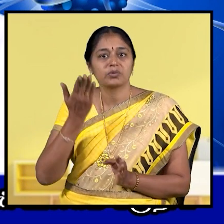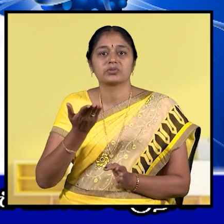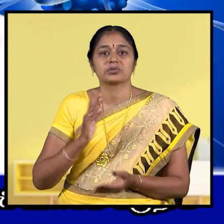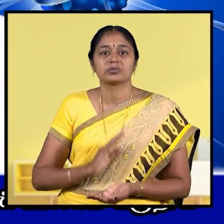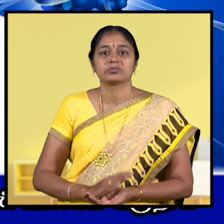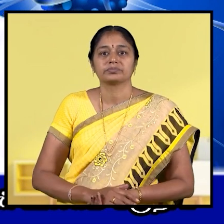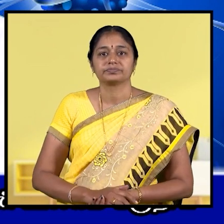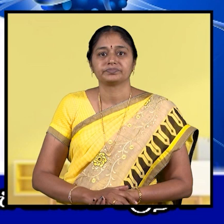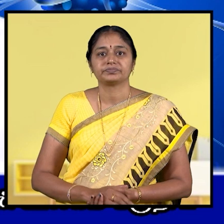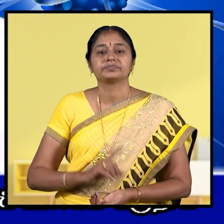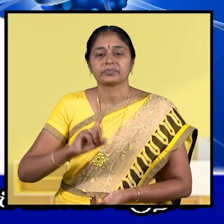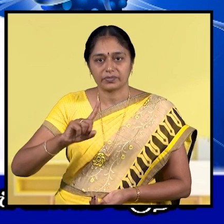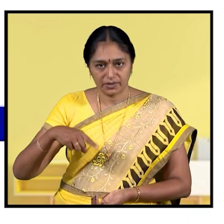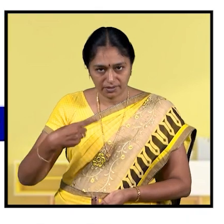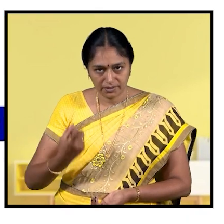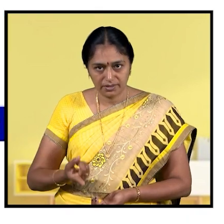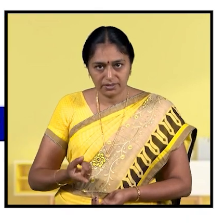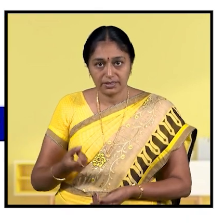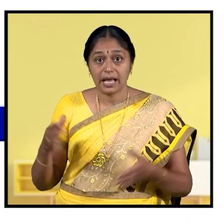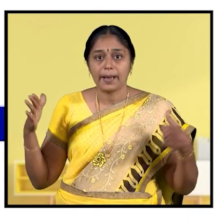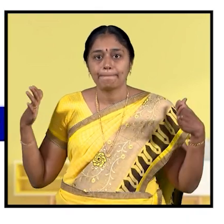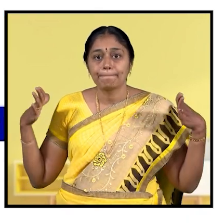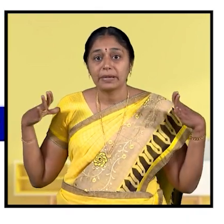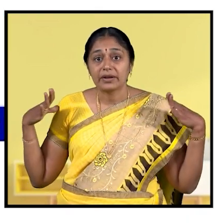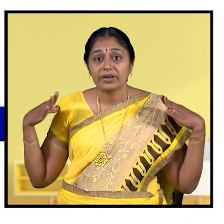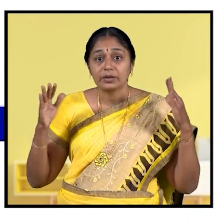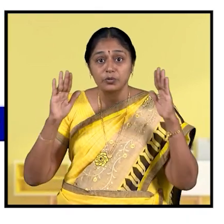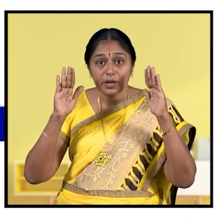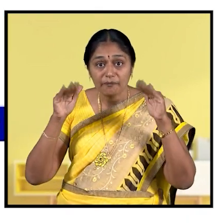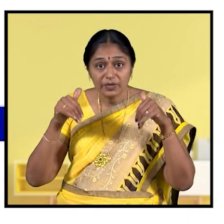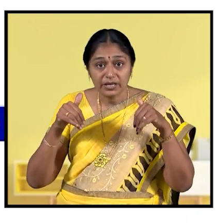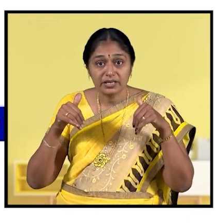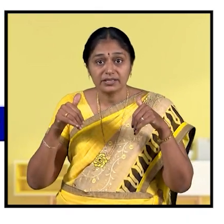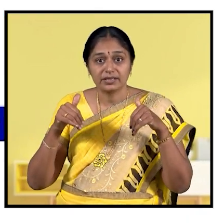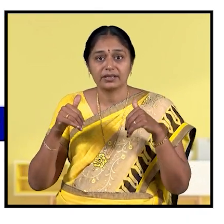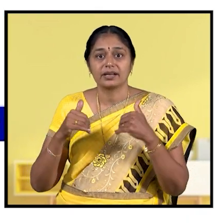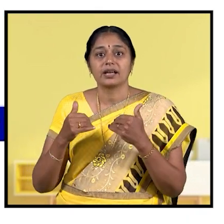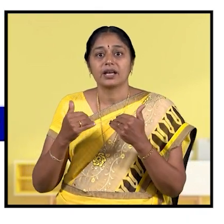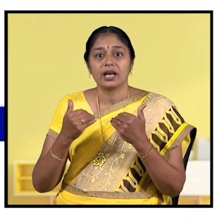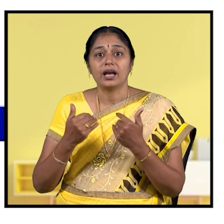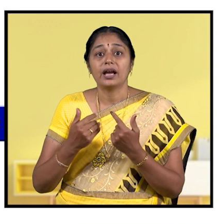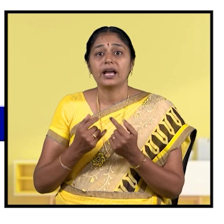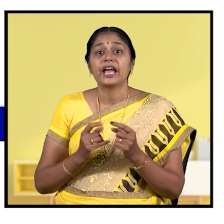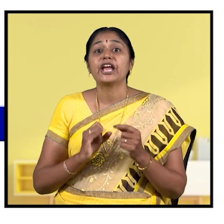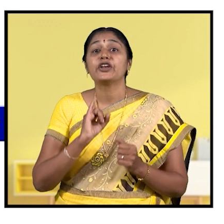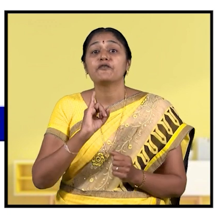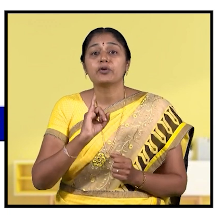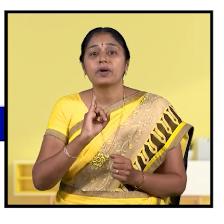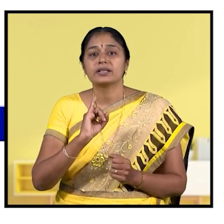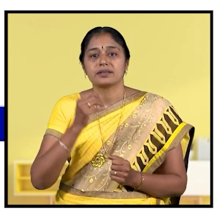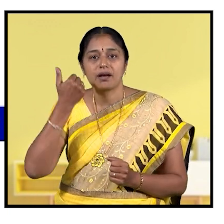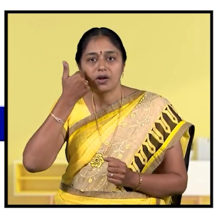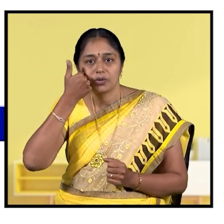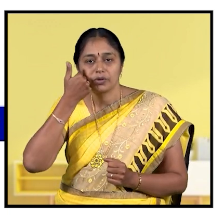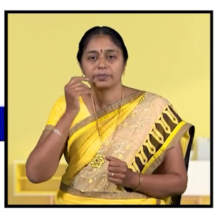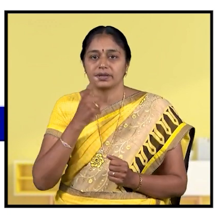இது வரைக்கும் பன்றி காய்ச்சலை பற்றி பார்த்தோம். அடுத்தாற்போல் பறவைகள் மூலமாக கடத்தப்படக்கூடிய பறவைகளின் மூலம் பரவக்கூடிய இன்ஃப்ளூயன்ஸா பறவை காய்ச்சல் நோயை பற்றி பண்ணும்